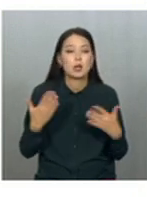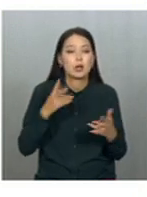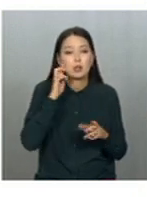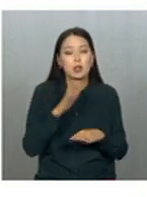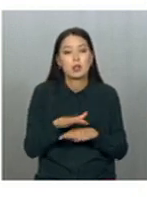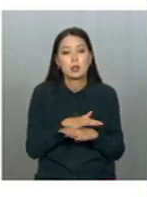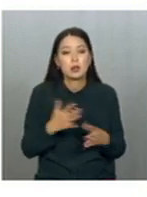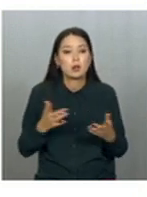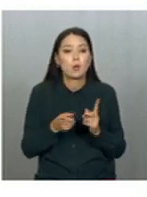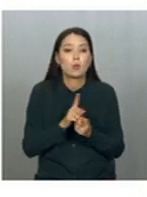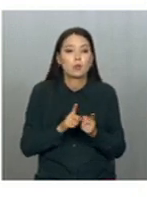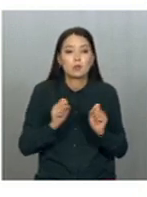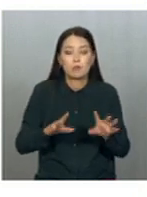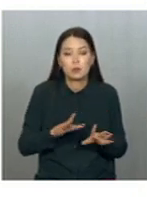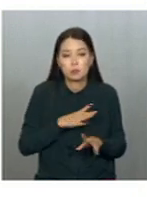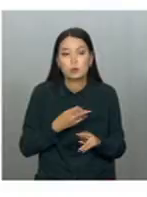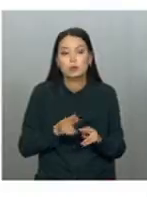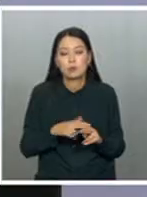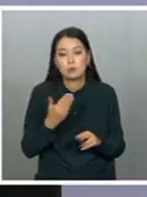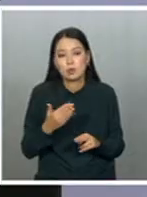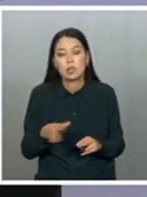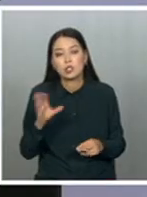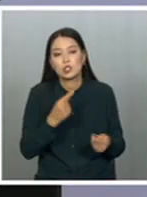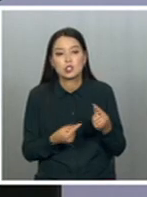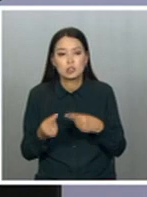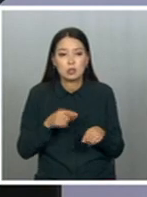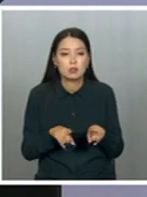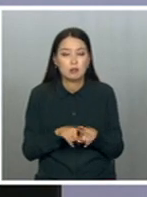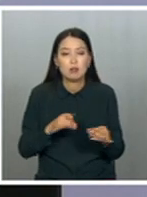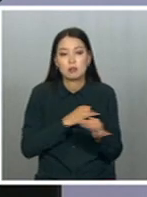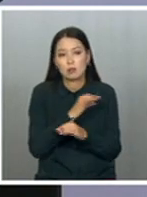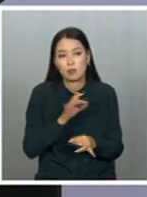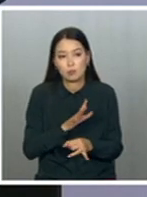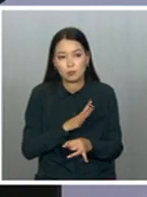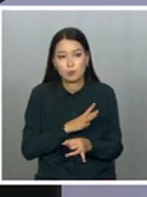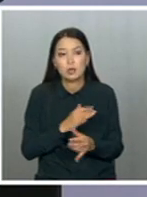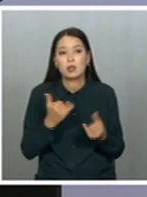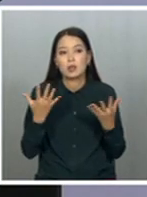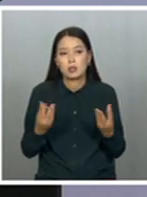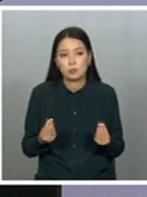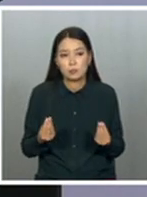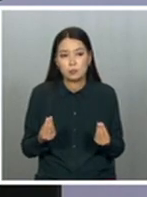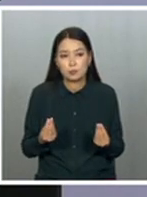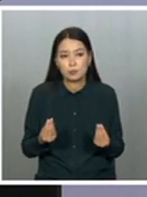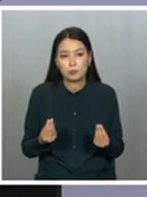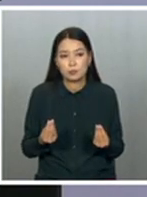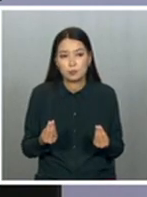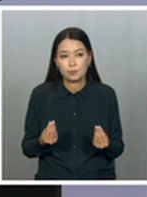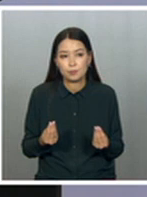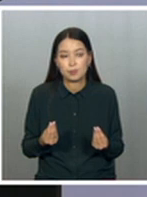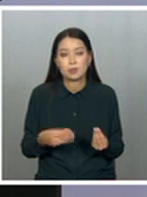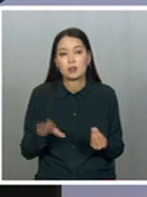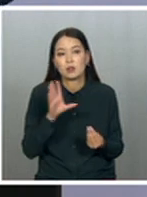өзгерістер орын алуы мүмкін, бұл жағын жан-жақты талдады. Балалар, ендеше біз алғашқы